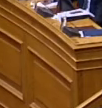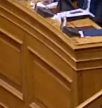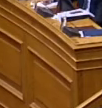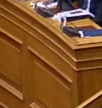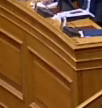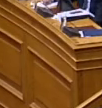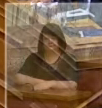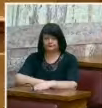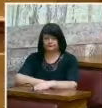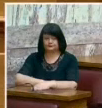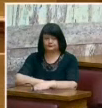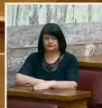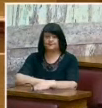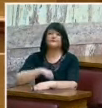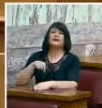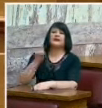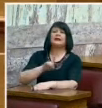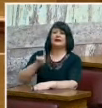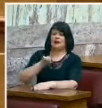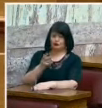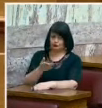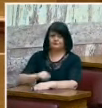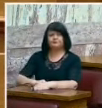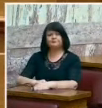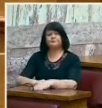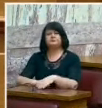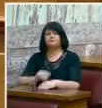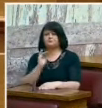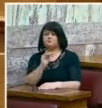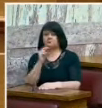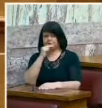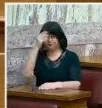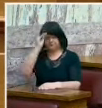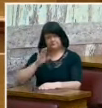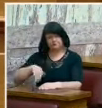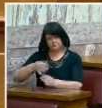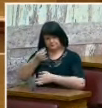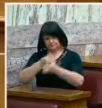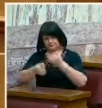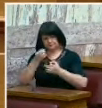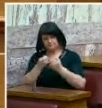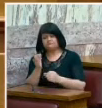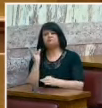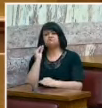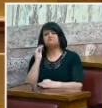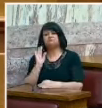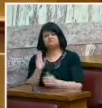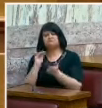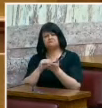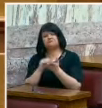Κύριε Τσίπρα, σας άκουσα στο τέλος της ομιλίας σας να